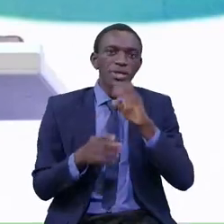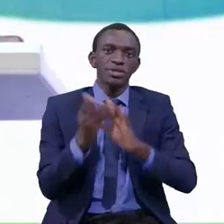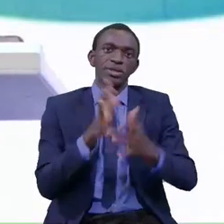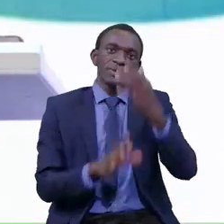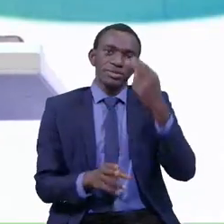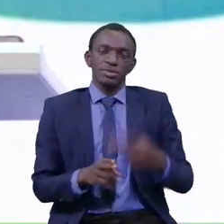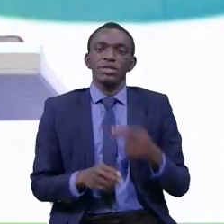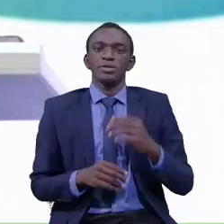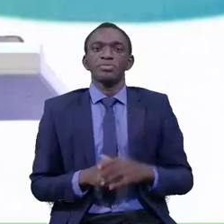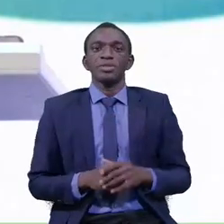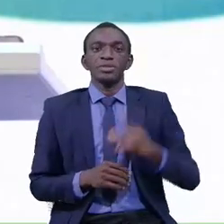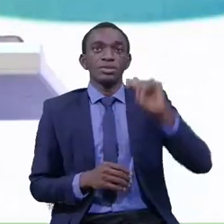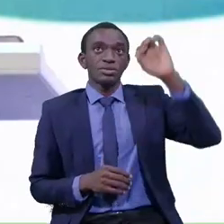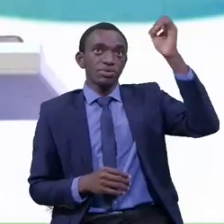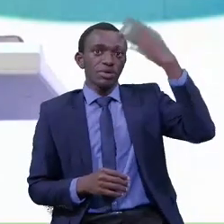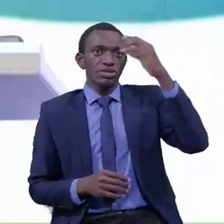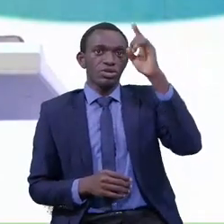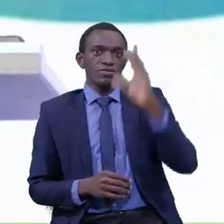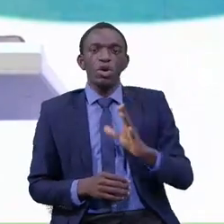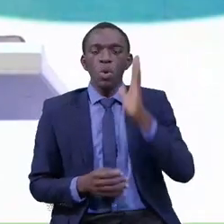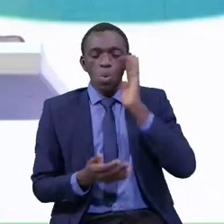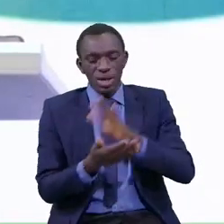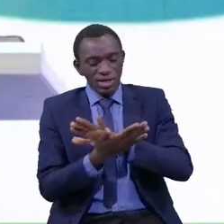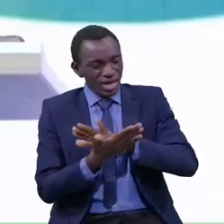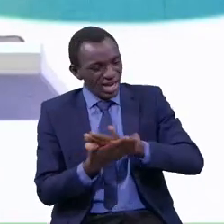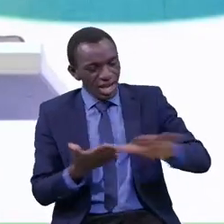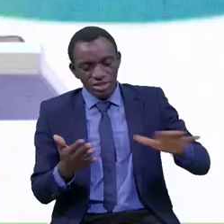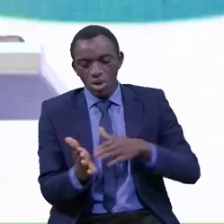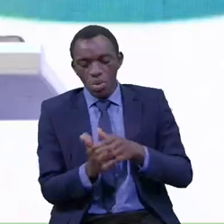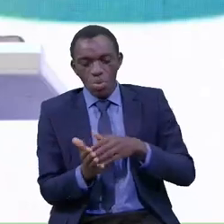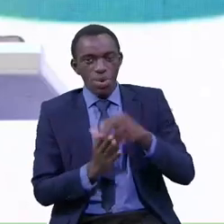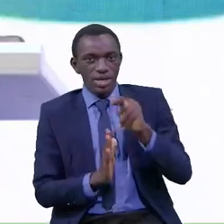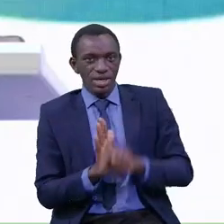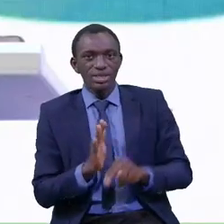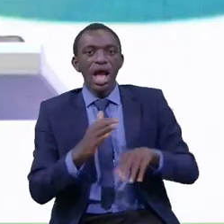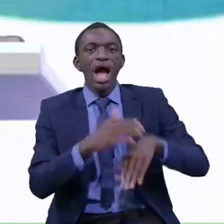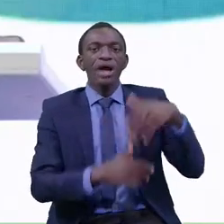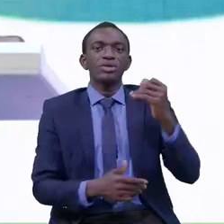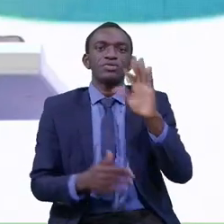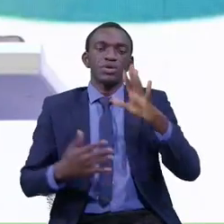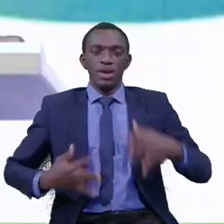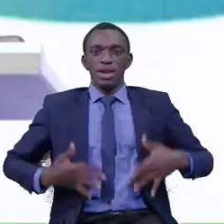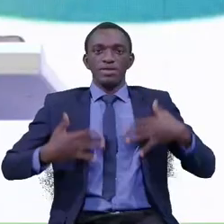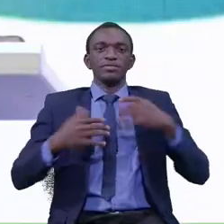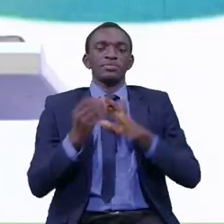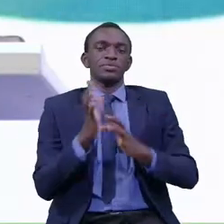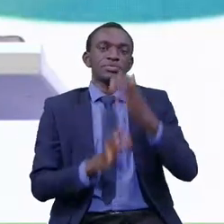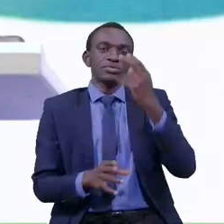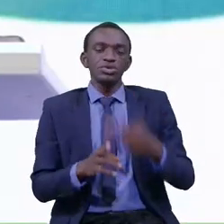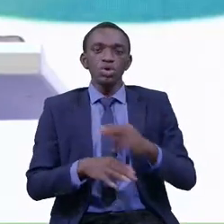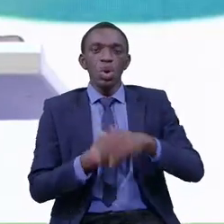Dieu va balayer la faiblesse de ta vie. Va balayer